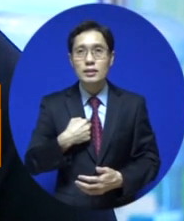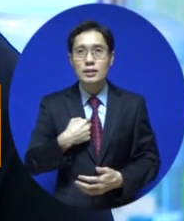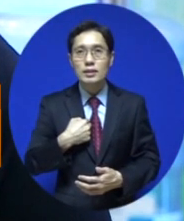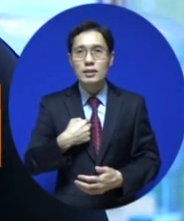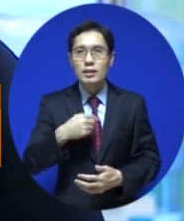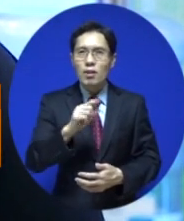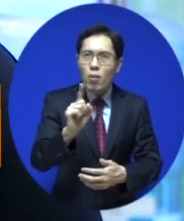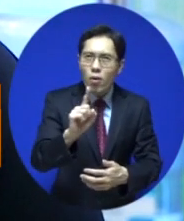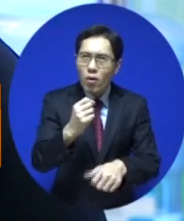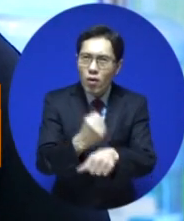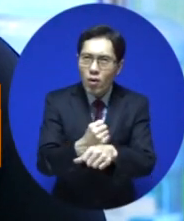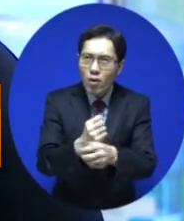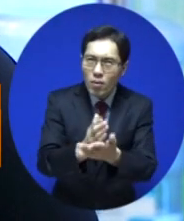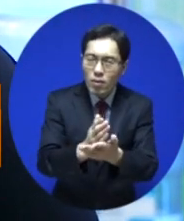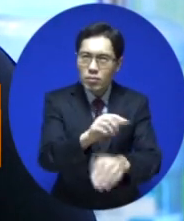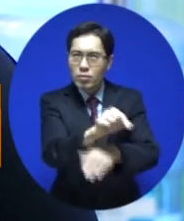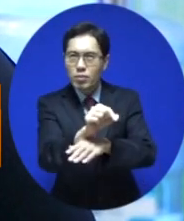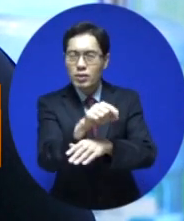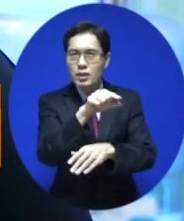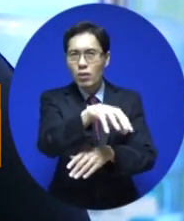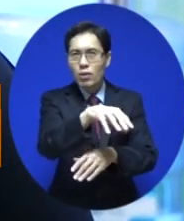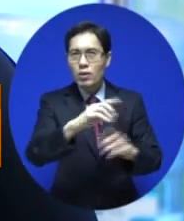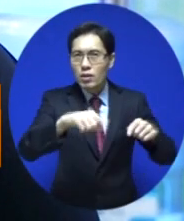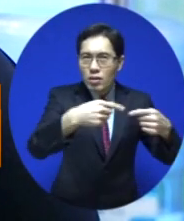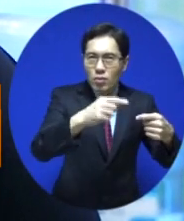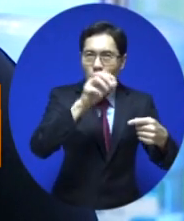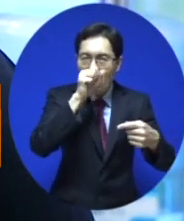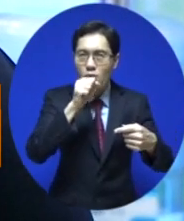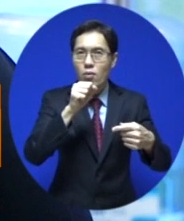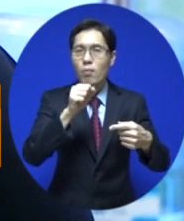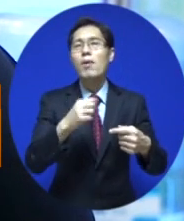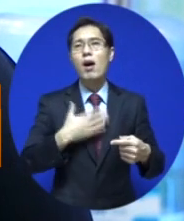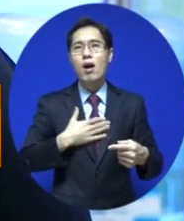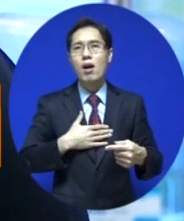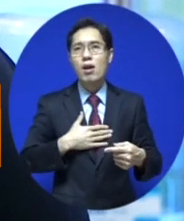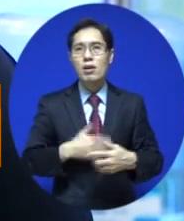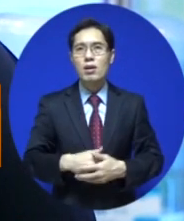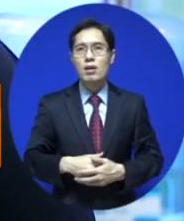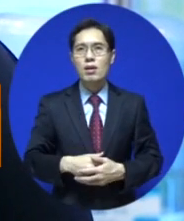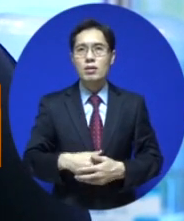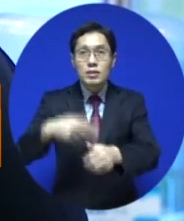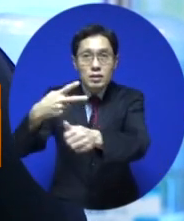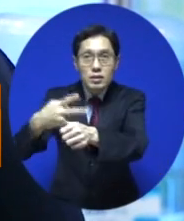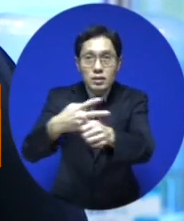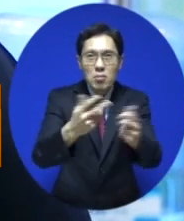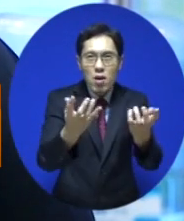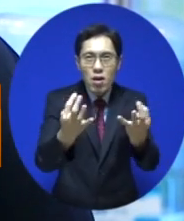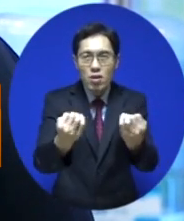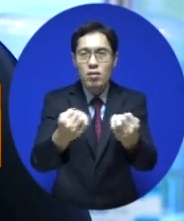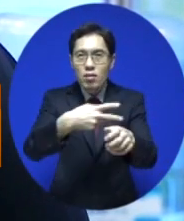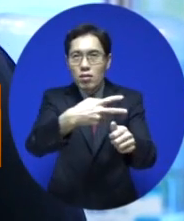딴 데를 갈까 고민하고 있었는데 회사 같은 데를 가면 좋은 점을 오늘 알았고요. 이 선생님들도